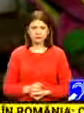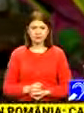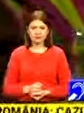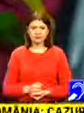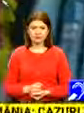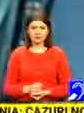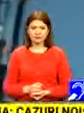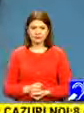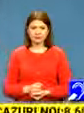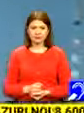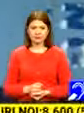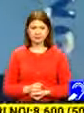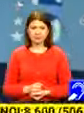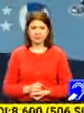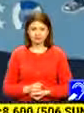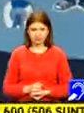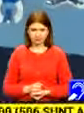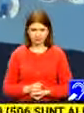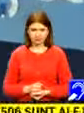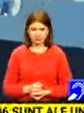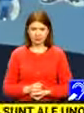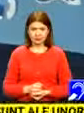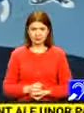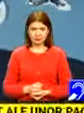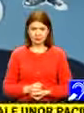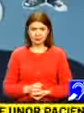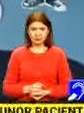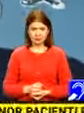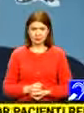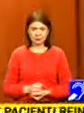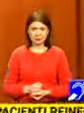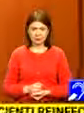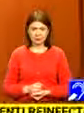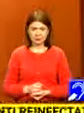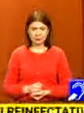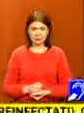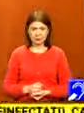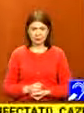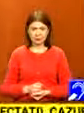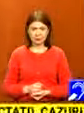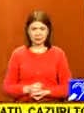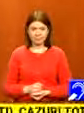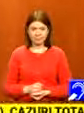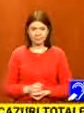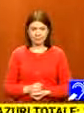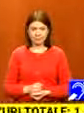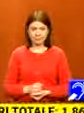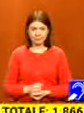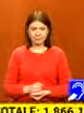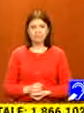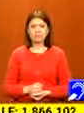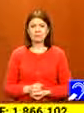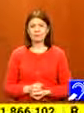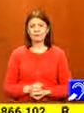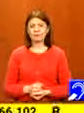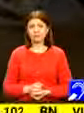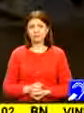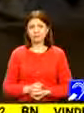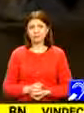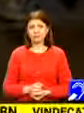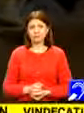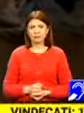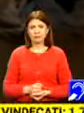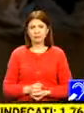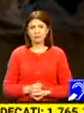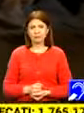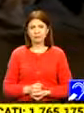atenția cuvenită. Vorbim de copii cu părinți plecați la muncă în străinătate, vorbim de copii al căror părinți sunt foarte